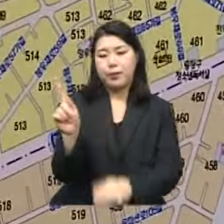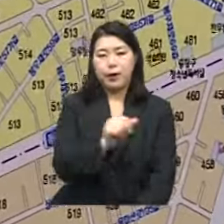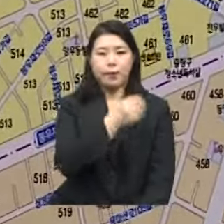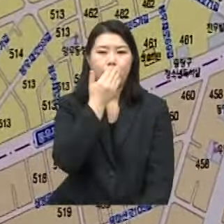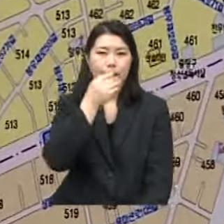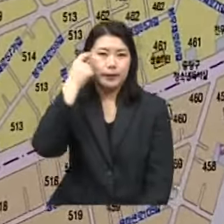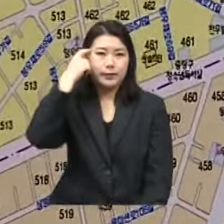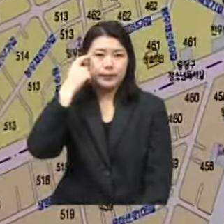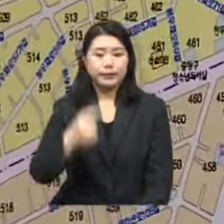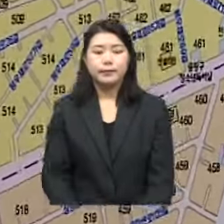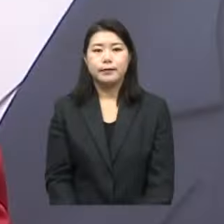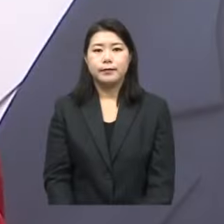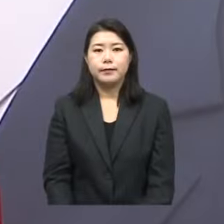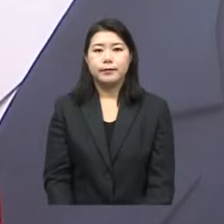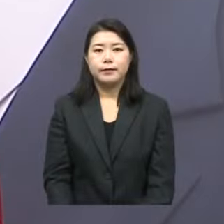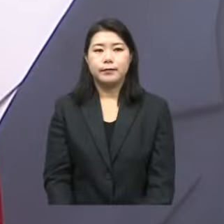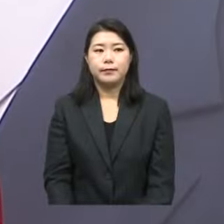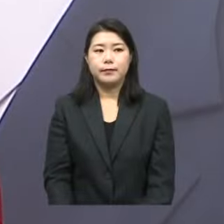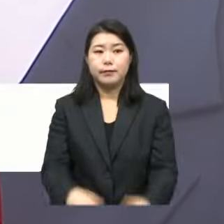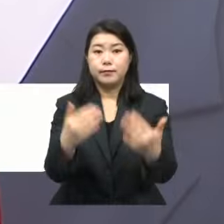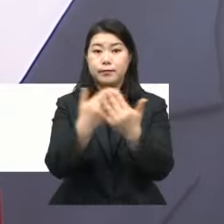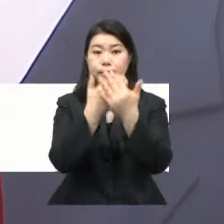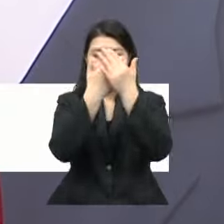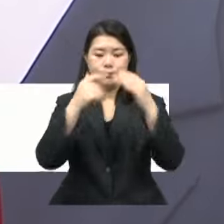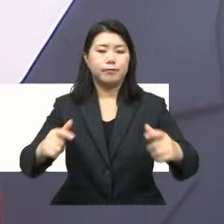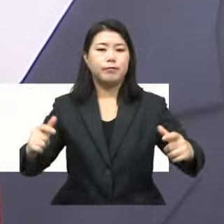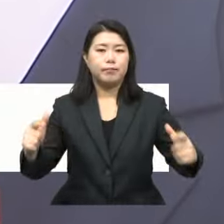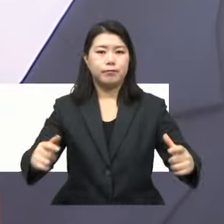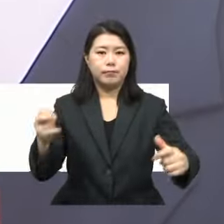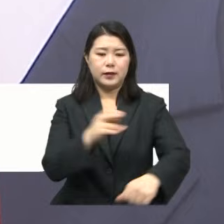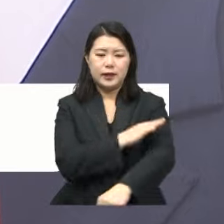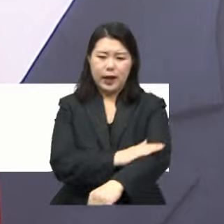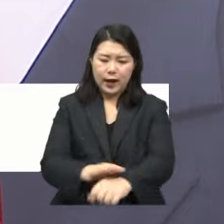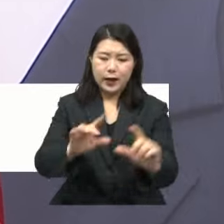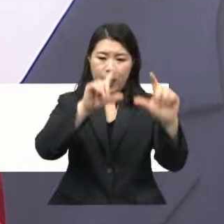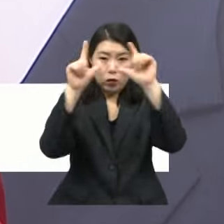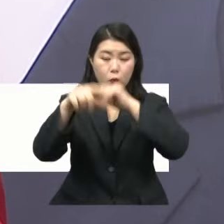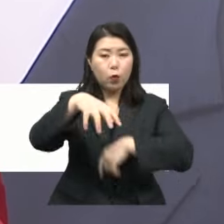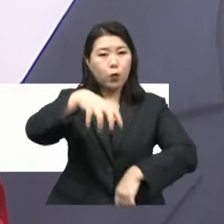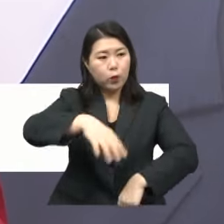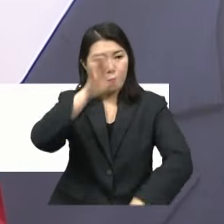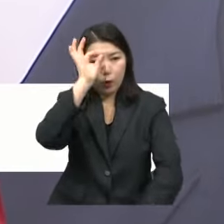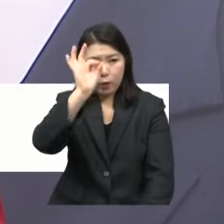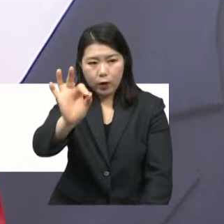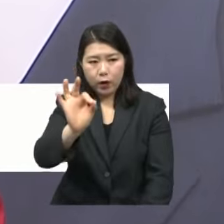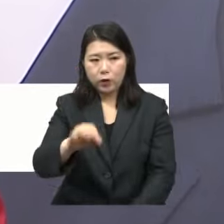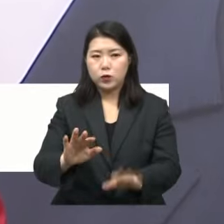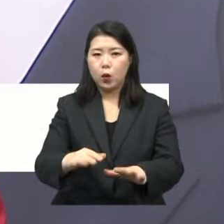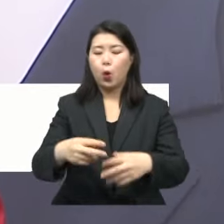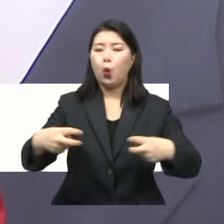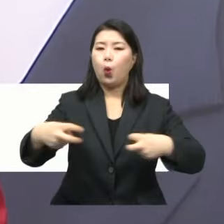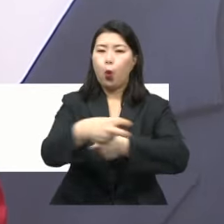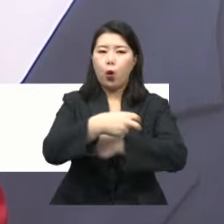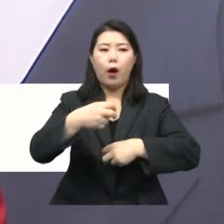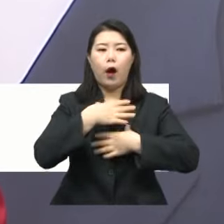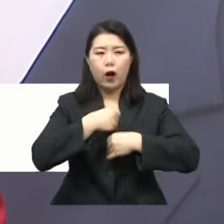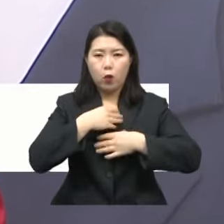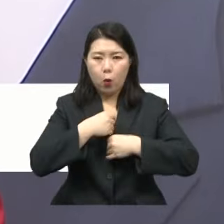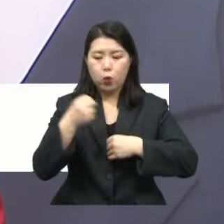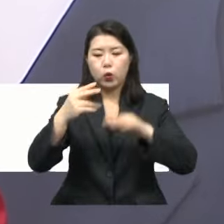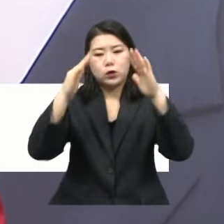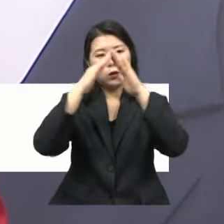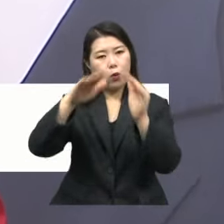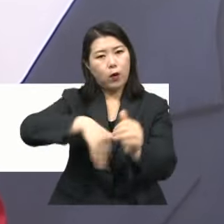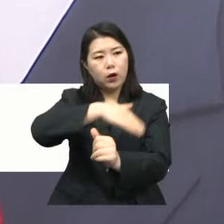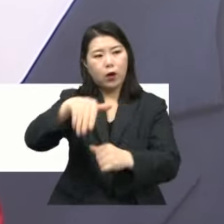있다고 목소리를 높였습니다. 발전하는 지역, 좀잘 사는 지역을 보면은 안정된 교통 인프라, 주거